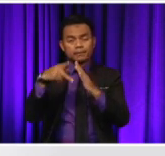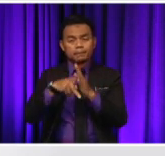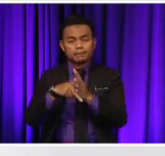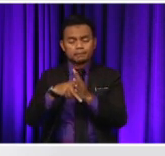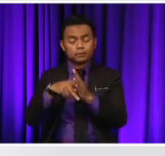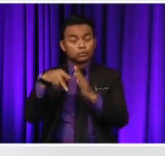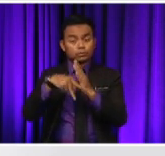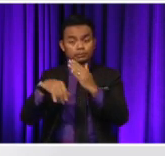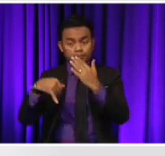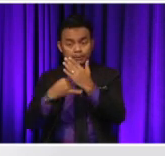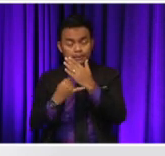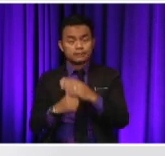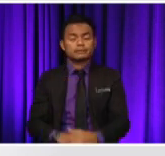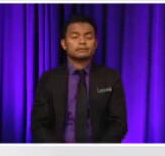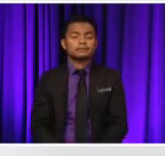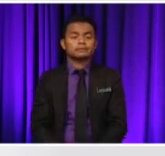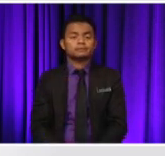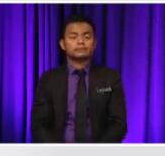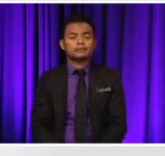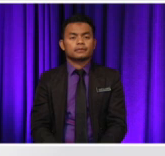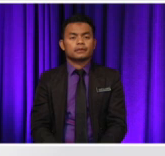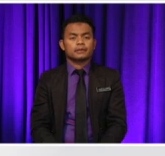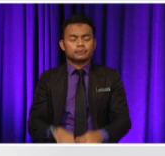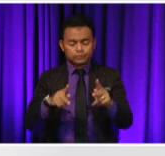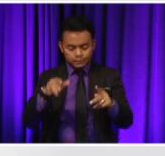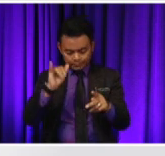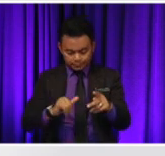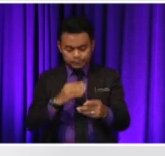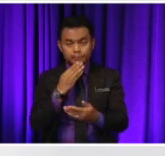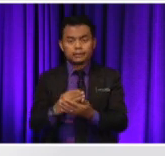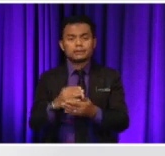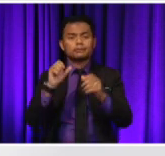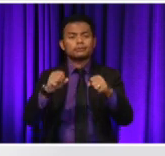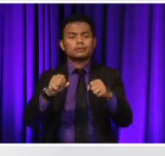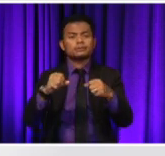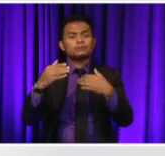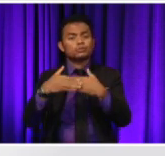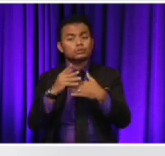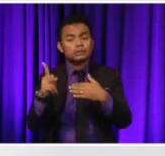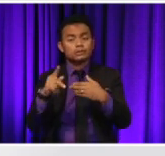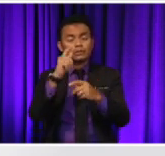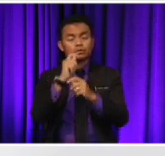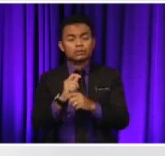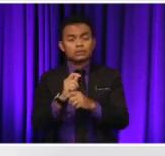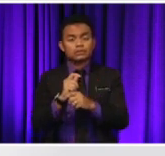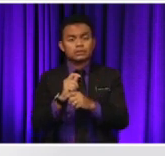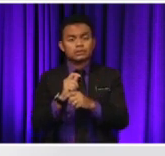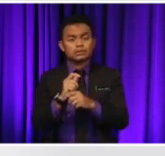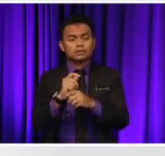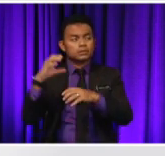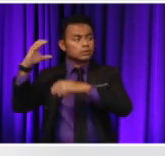panduan membuat desain penulisan yang baik dapat memudahkan tugas dan dalam organisasi yang membuat keputusan yang